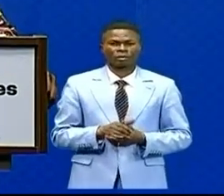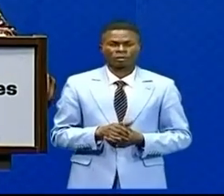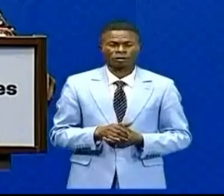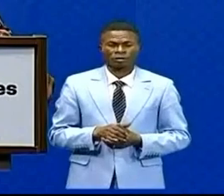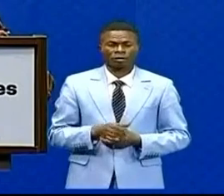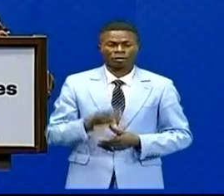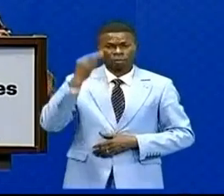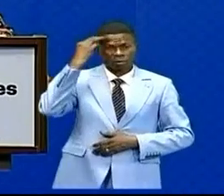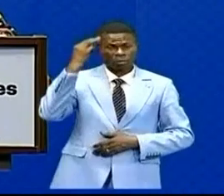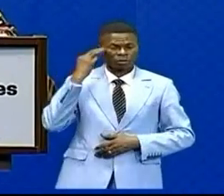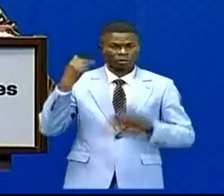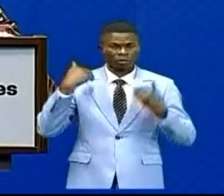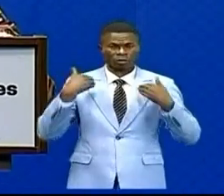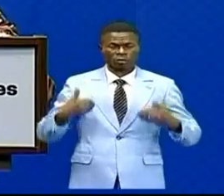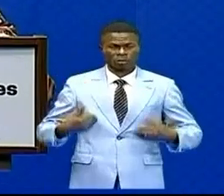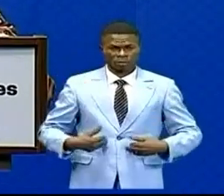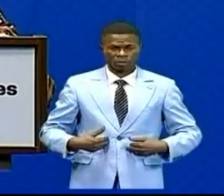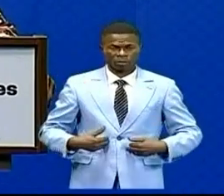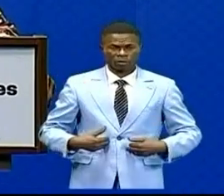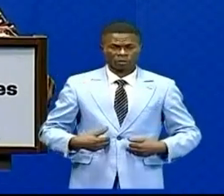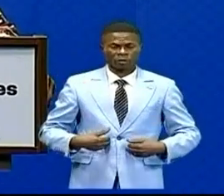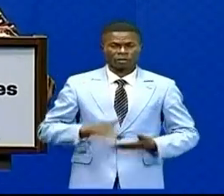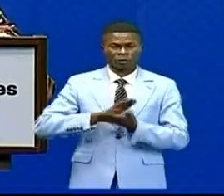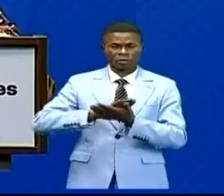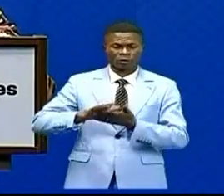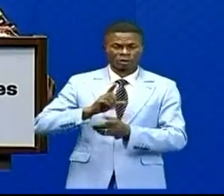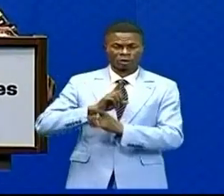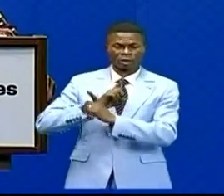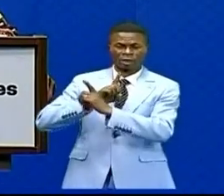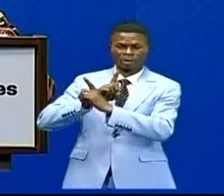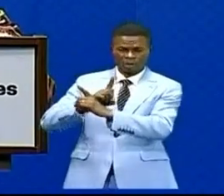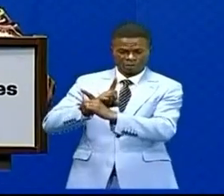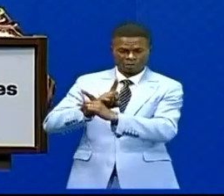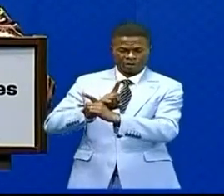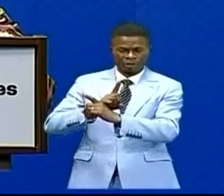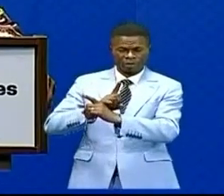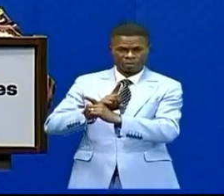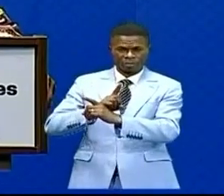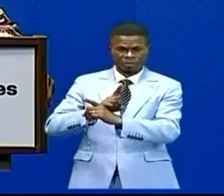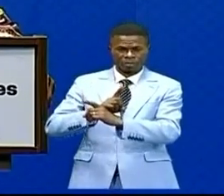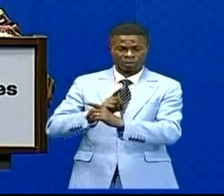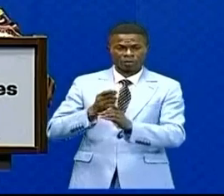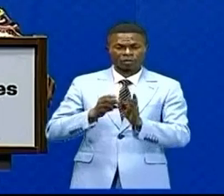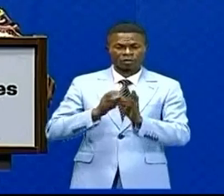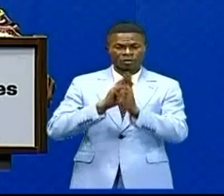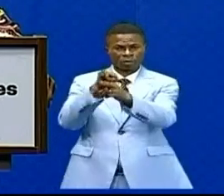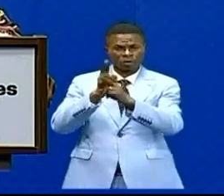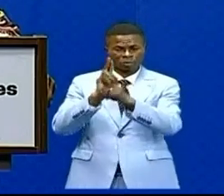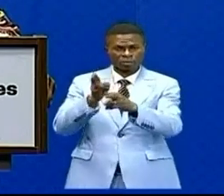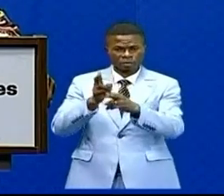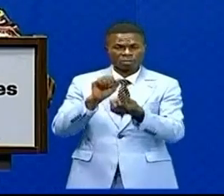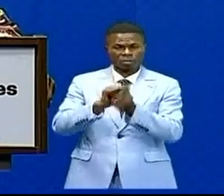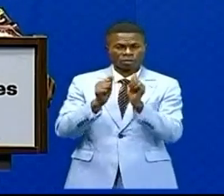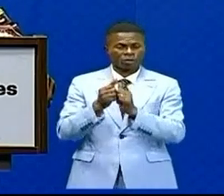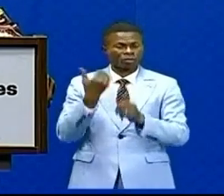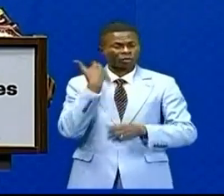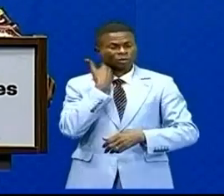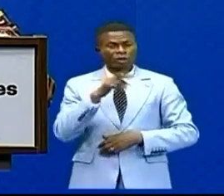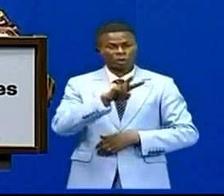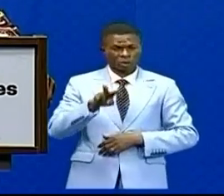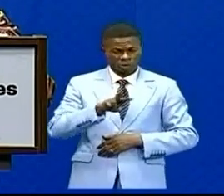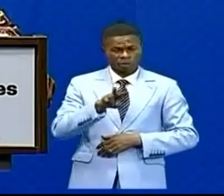Le ministre de la Santé publique, Hygiène et Prévention a présenté la situation liée à la pandémie